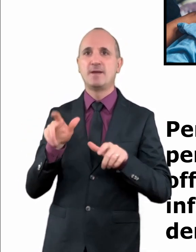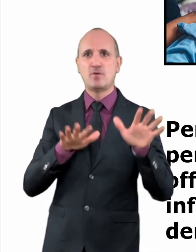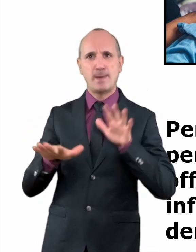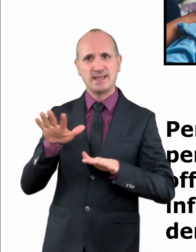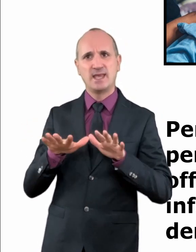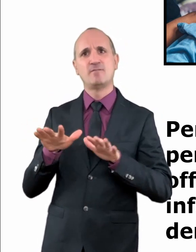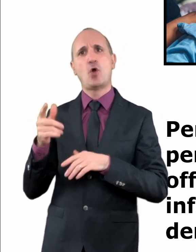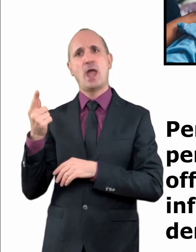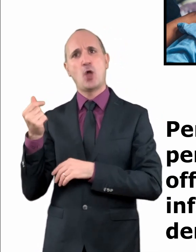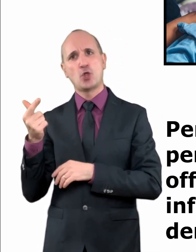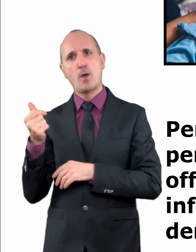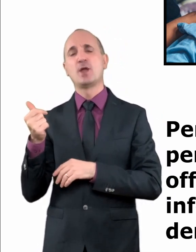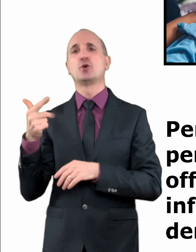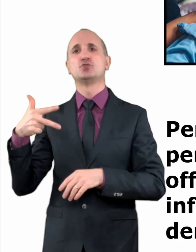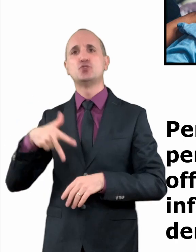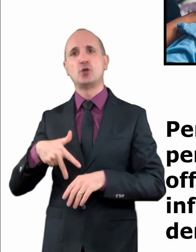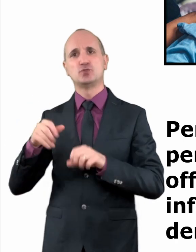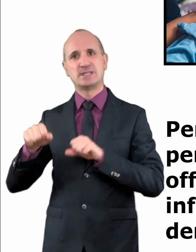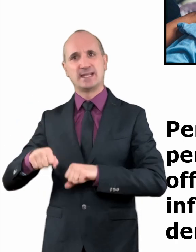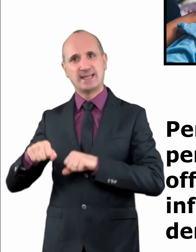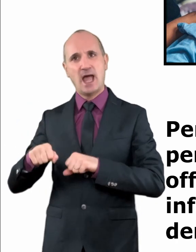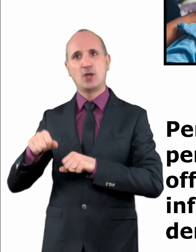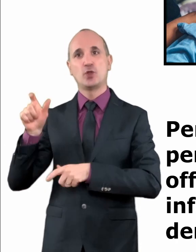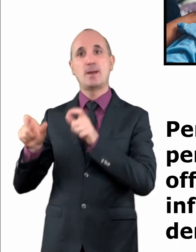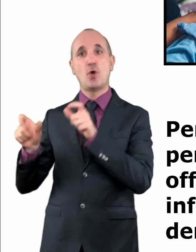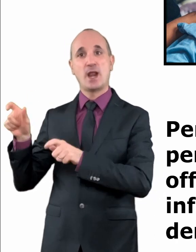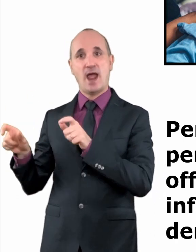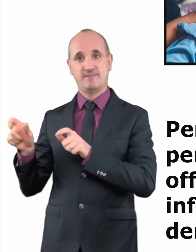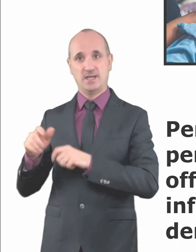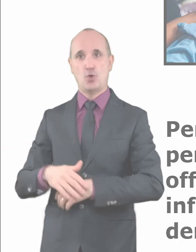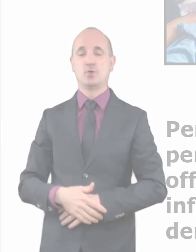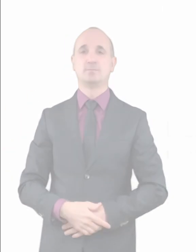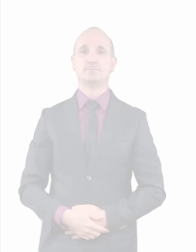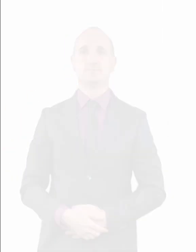economico socio sanitario demografico